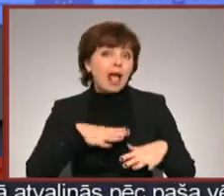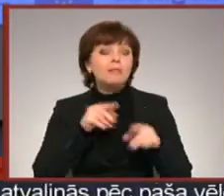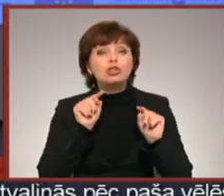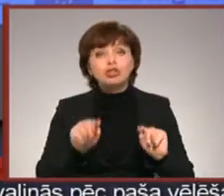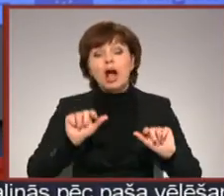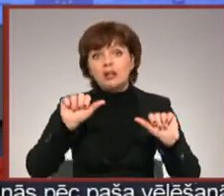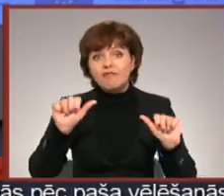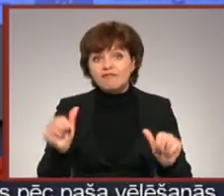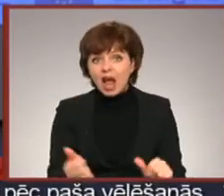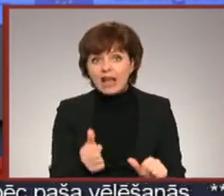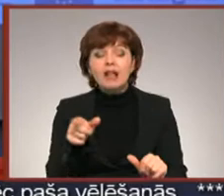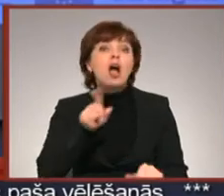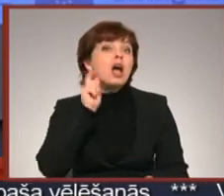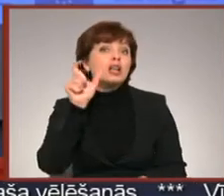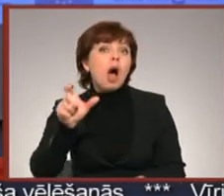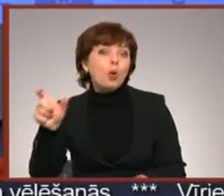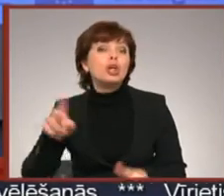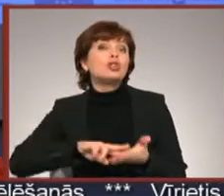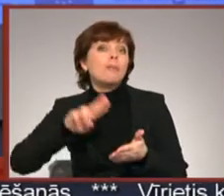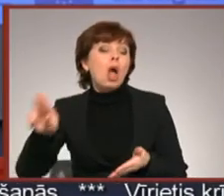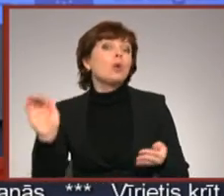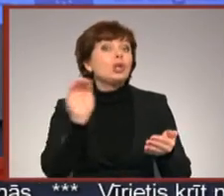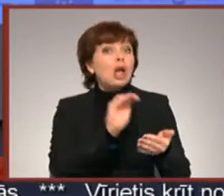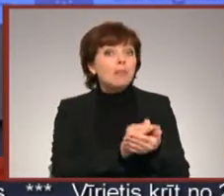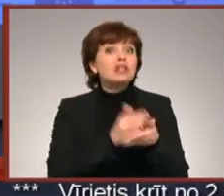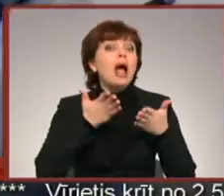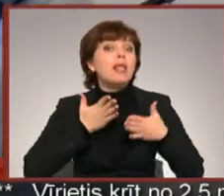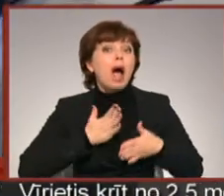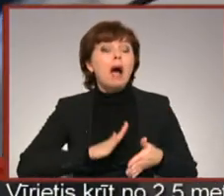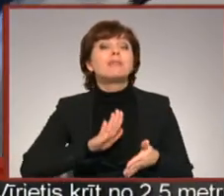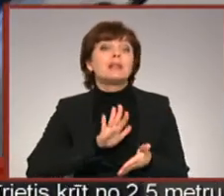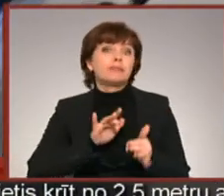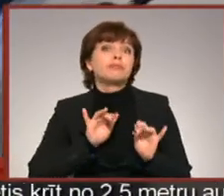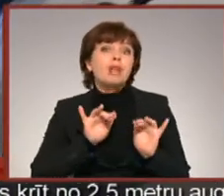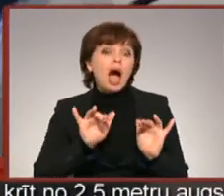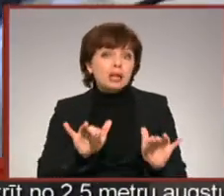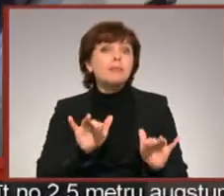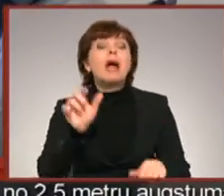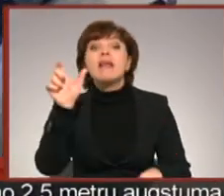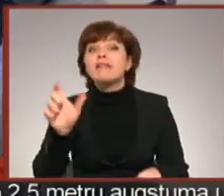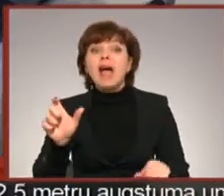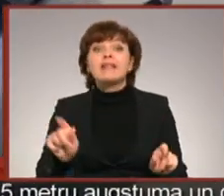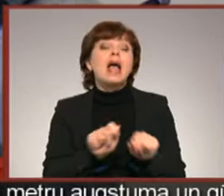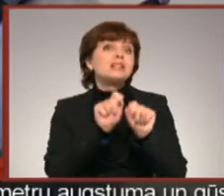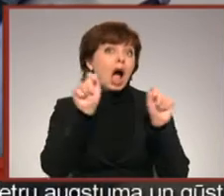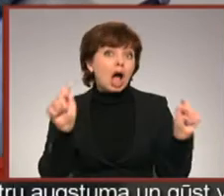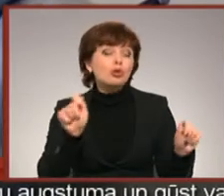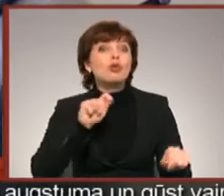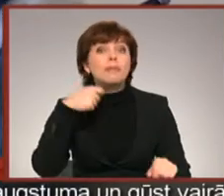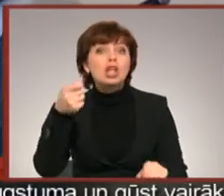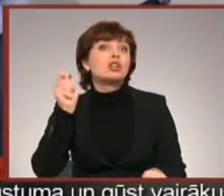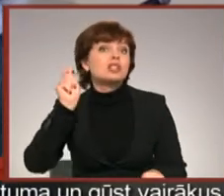veidā jauniešiem ļaut iepazīt labdarību un tos dažādos veidus. Līdz ar labdarības nedēļas atklāšanu tika dots starts